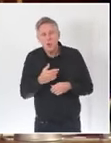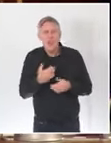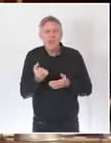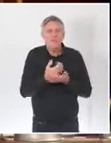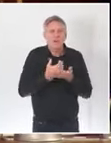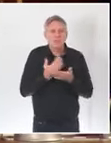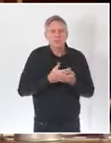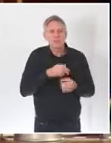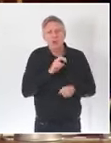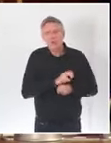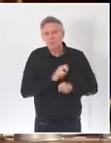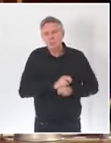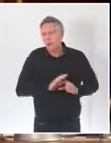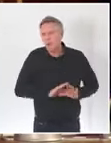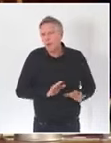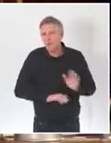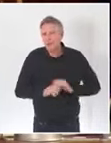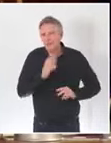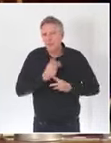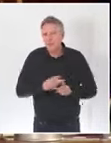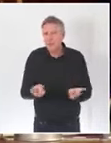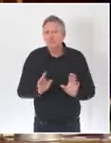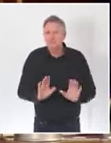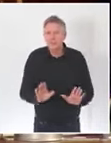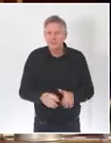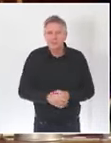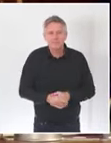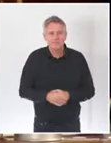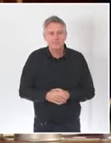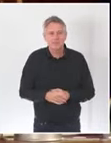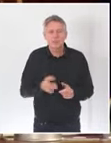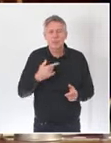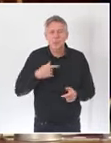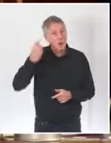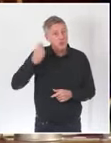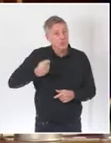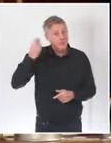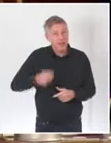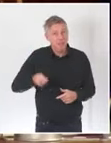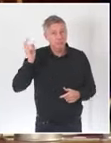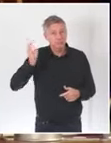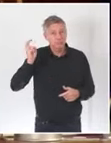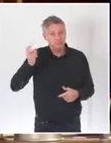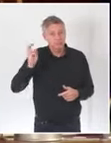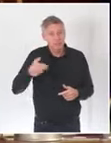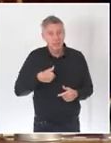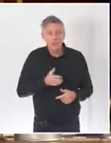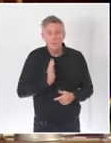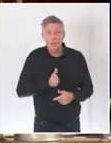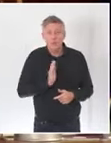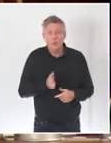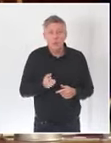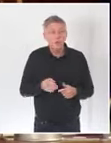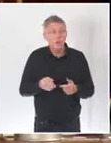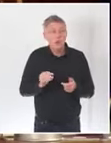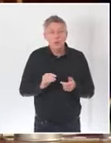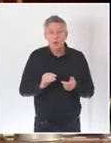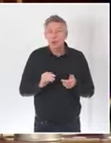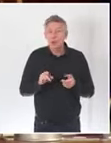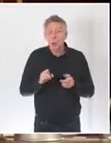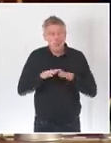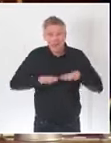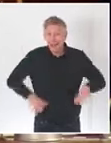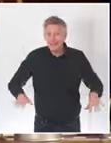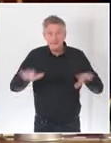parle même de déni. Alors oui, nous tirons la sonnette d'alarme à Bordeaux, comme le font l'ensemble des réseaux